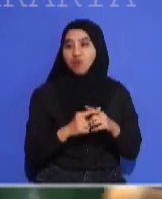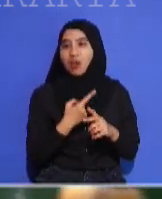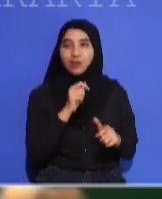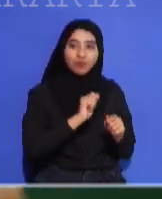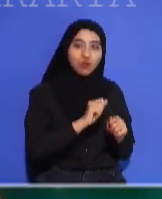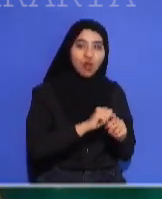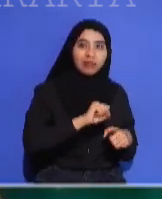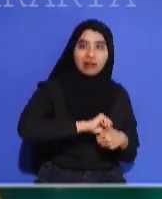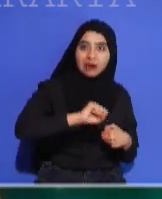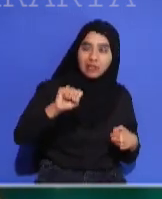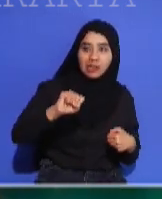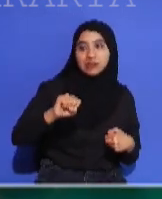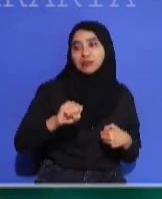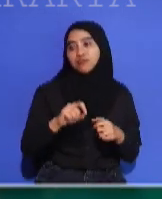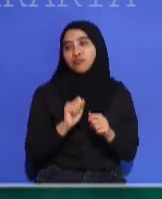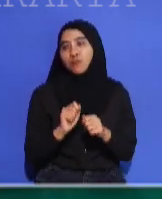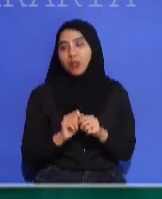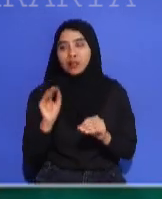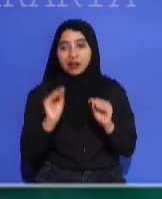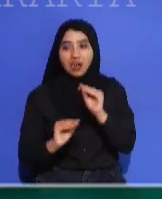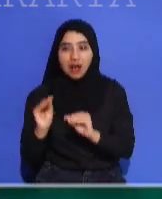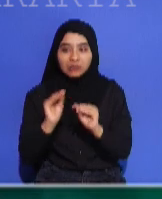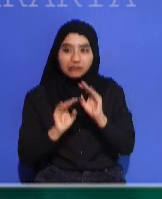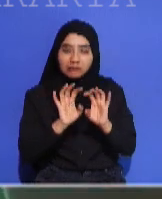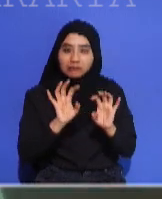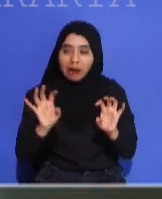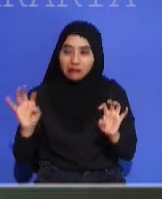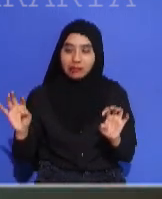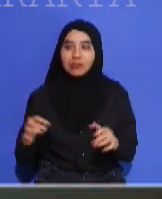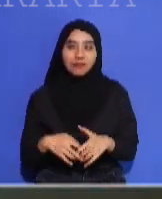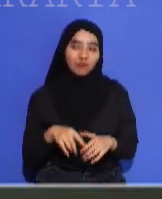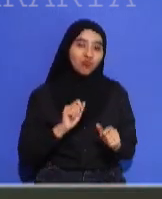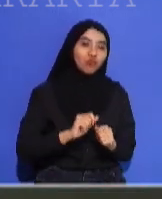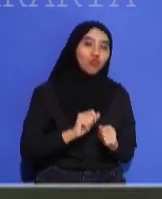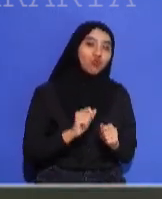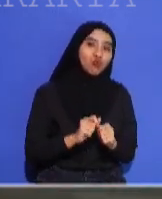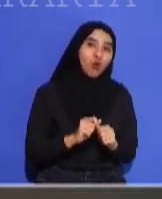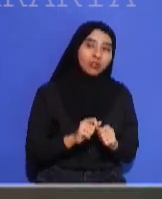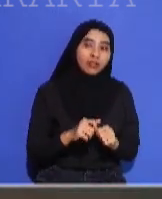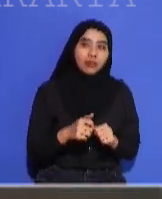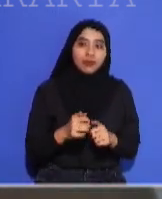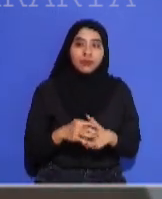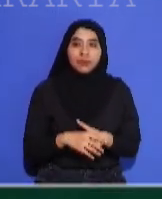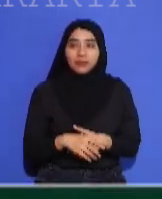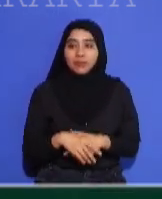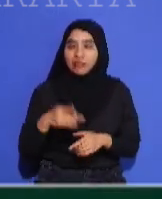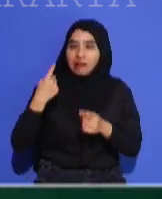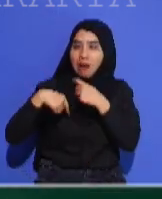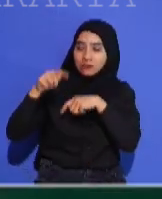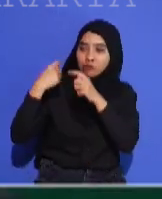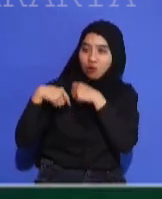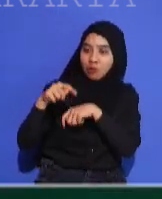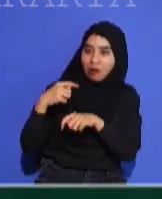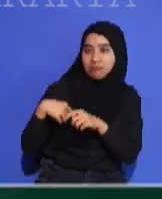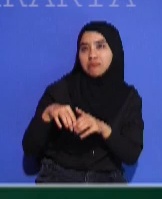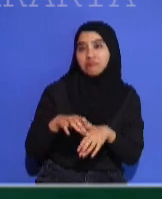warangka dan aksesorisnya di banyuumurup Imogiri serta pembuatan Melati Ronce di Dono Tirto Kasihan Bantul di Museum